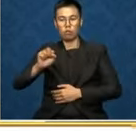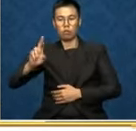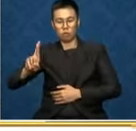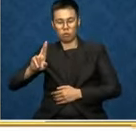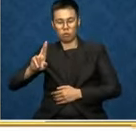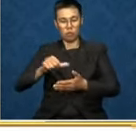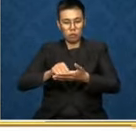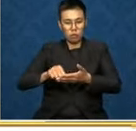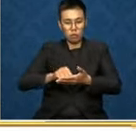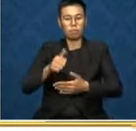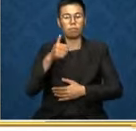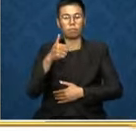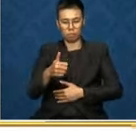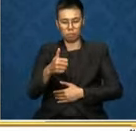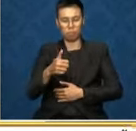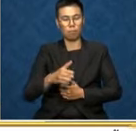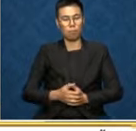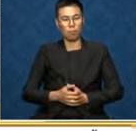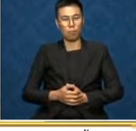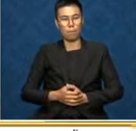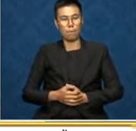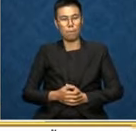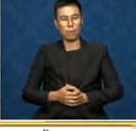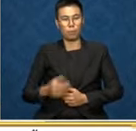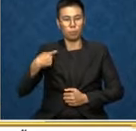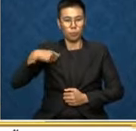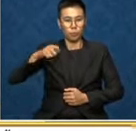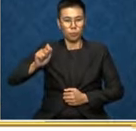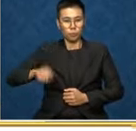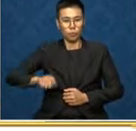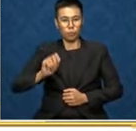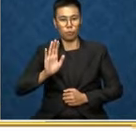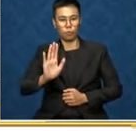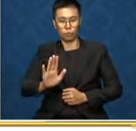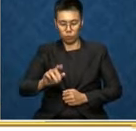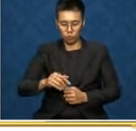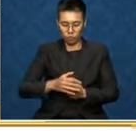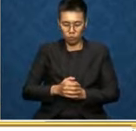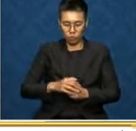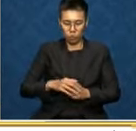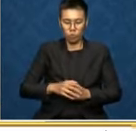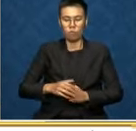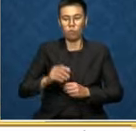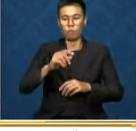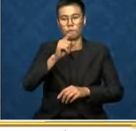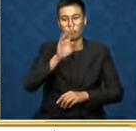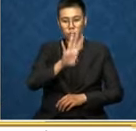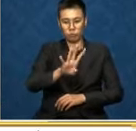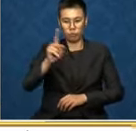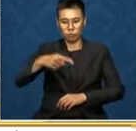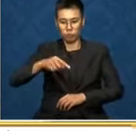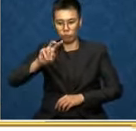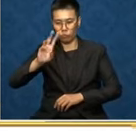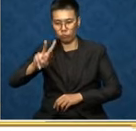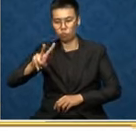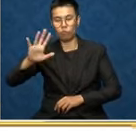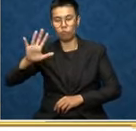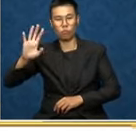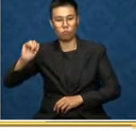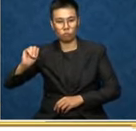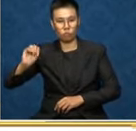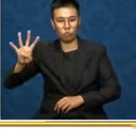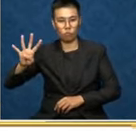ค่ะนอกจากนี้ค่ะคำวินิจฉัยของศาลรัฐมนูญที่4/26ยังทำให้เกิดประเด็นที่ต้องถกกัน